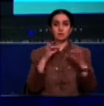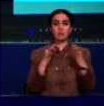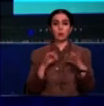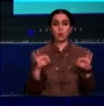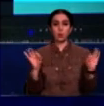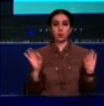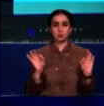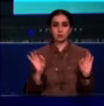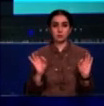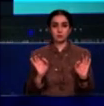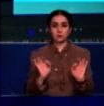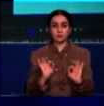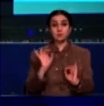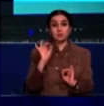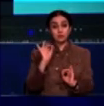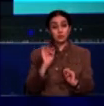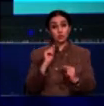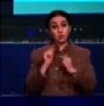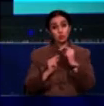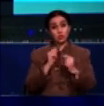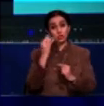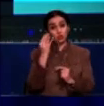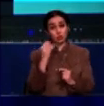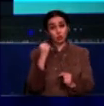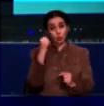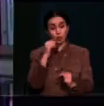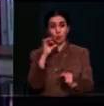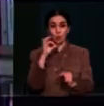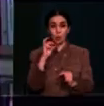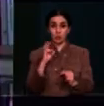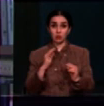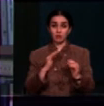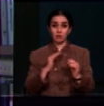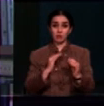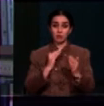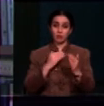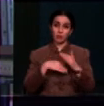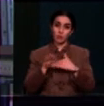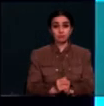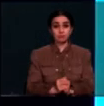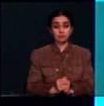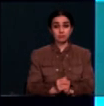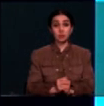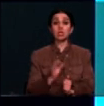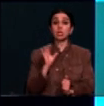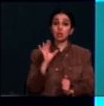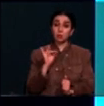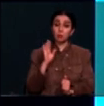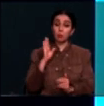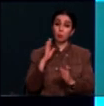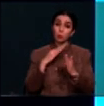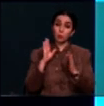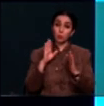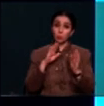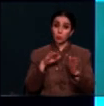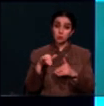И через 4 года он выходит в отставку. После отставки